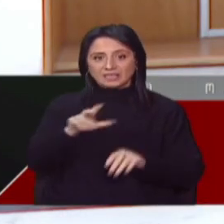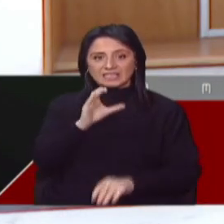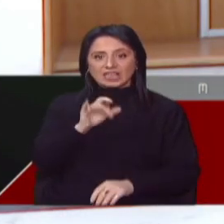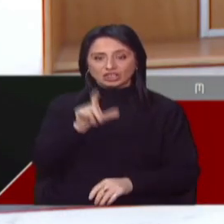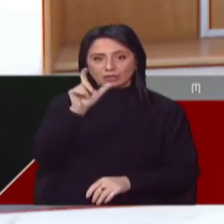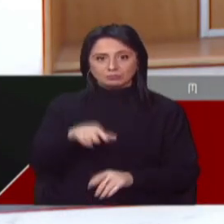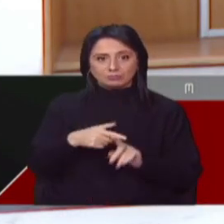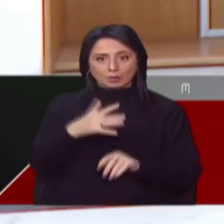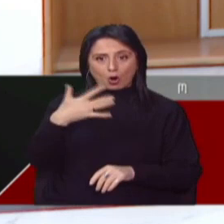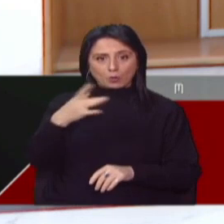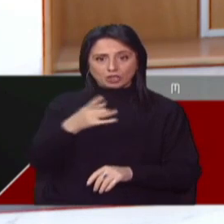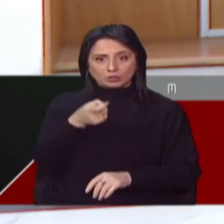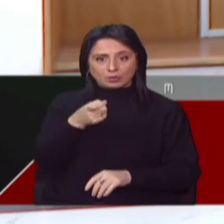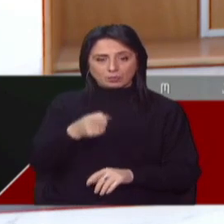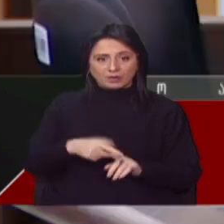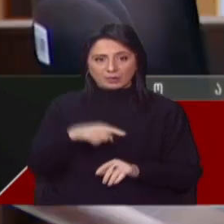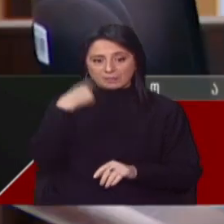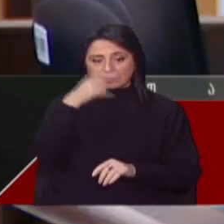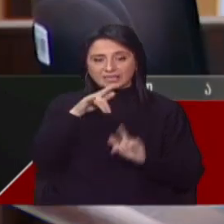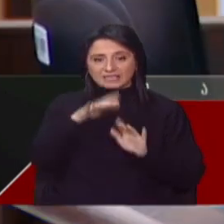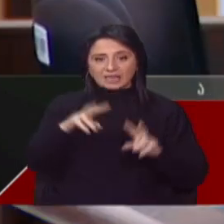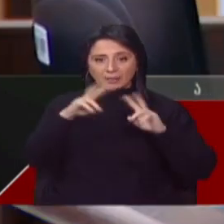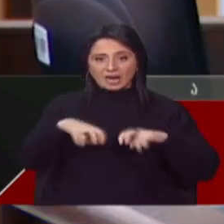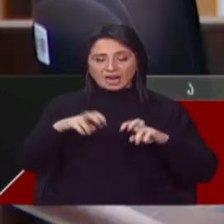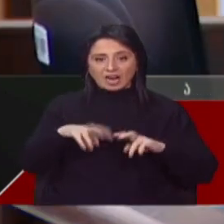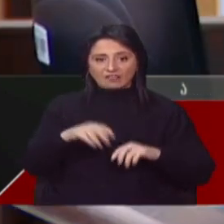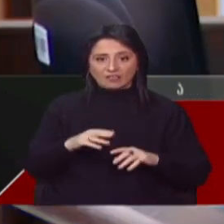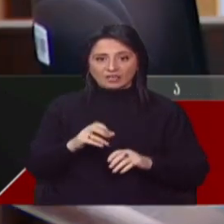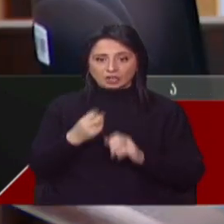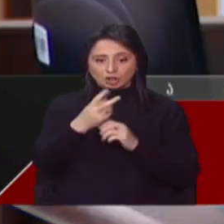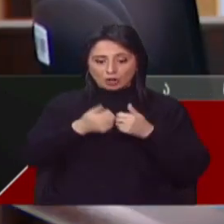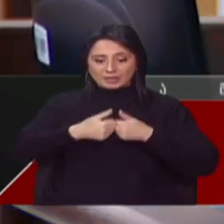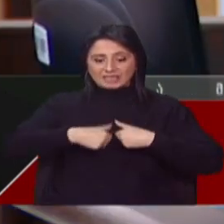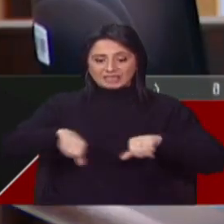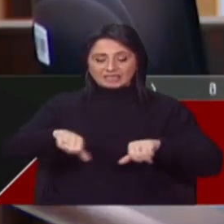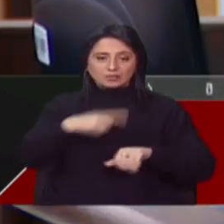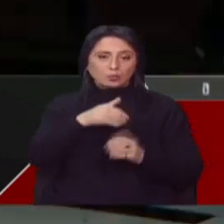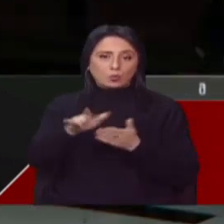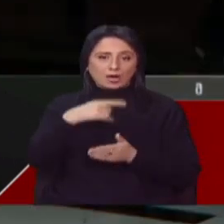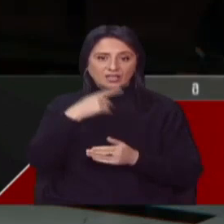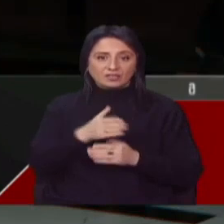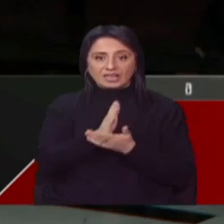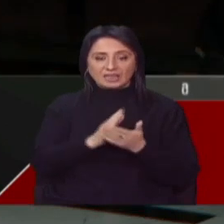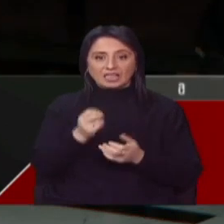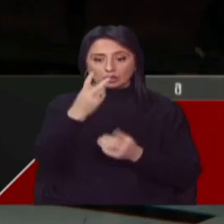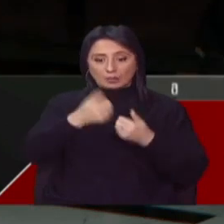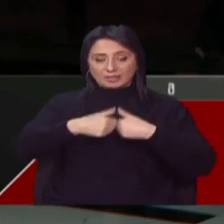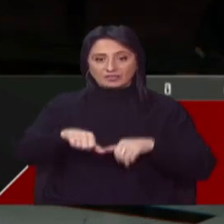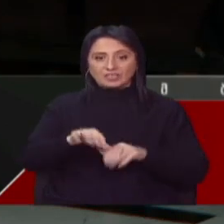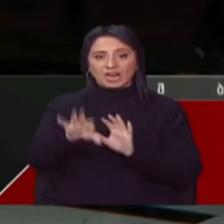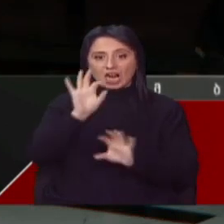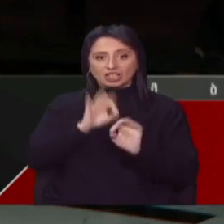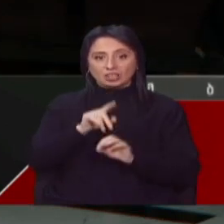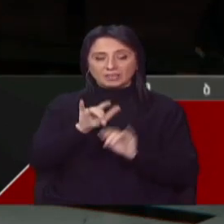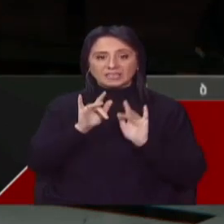სერჟანტი. მოსამართლე გიორგი გელაშვილი იმ პირთა საქმეს განიხილავს, რომლებმაც ნაფიც საჯულებზე უარი თქვეს. ბრალდებულთა ნაწილმა კი ნაფიც საჯულები აირჩია და